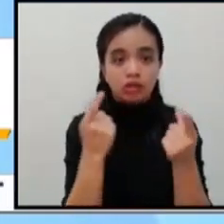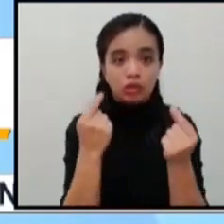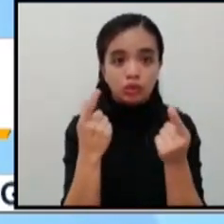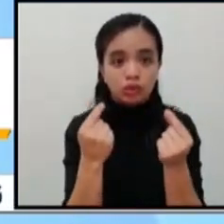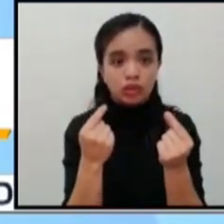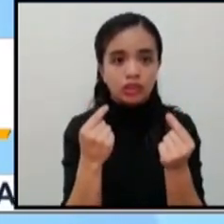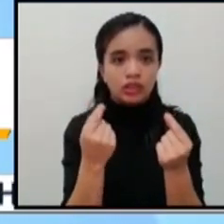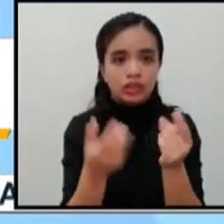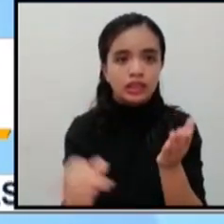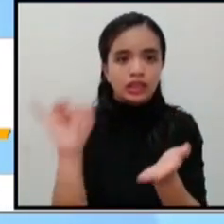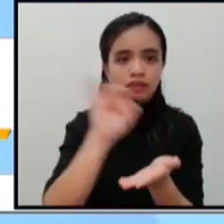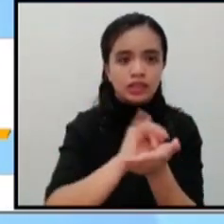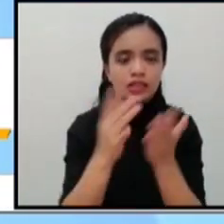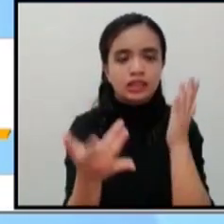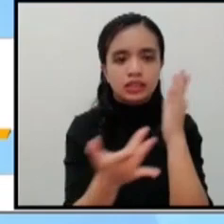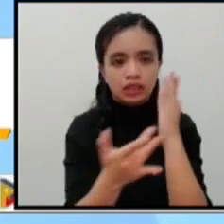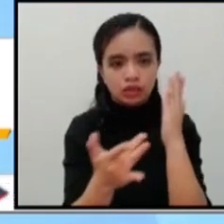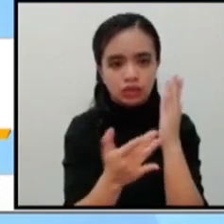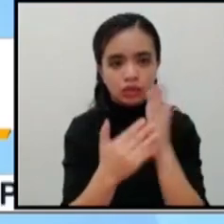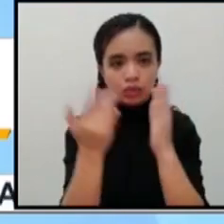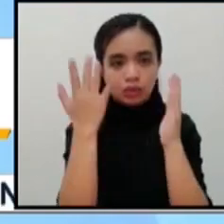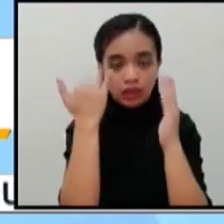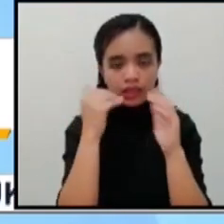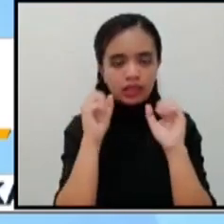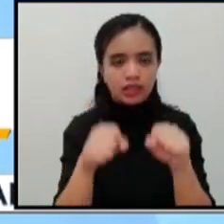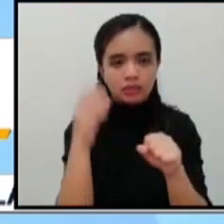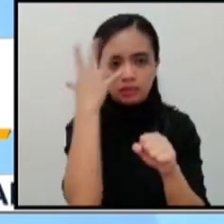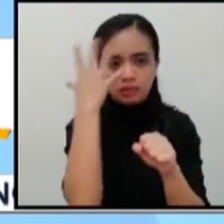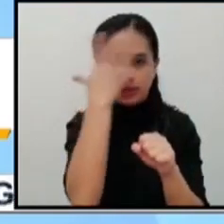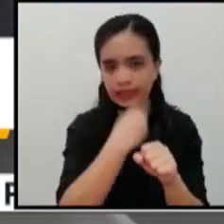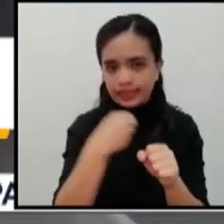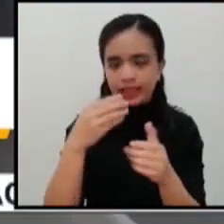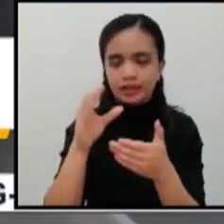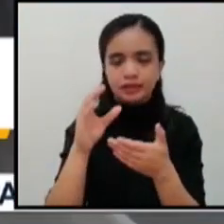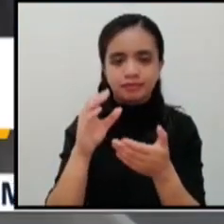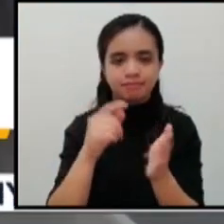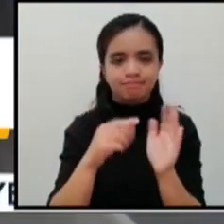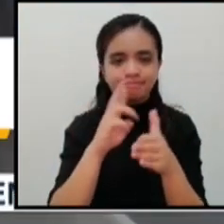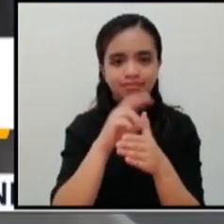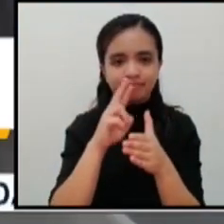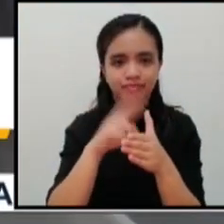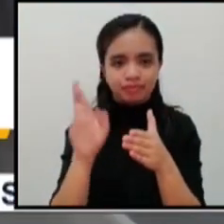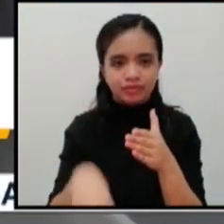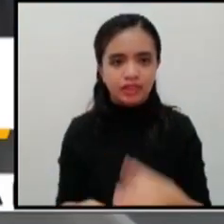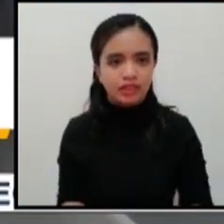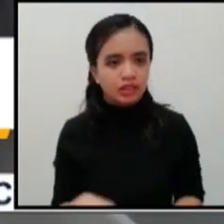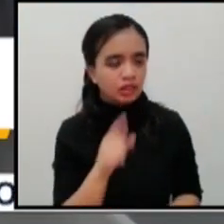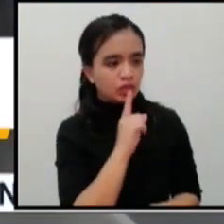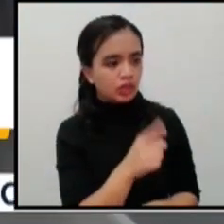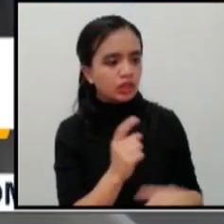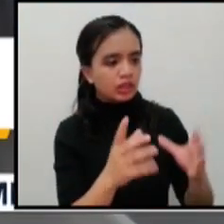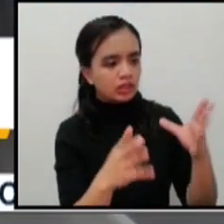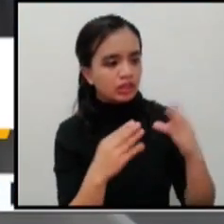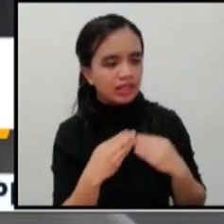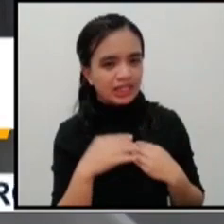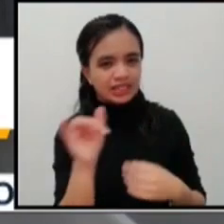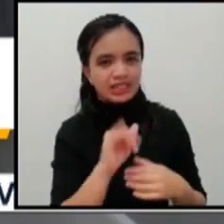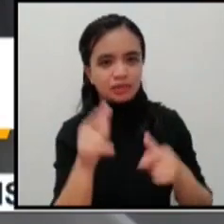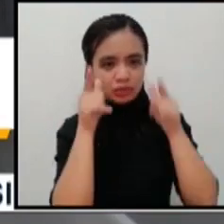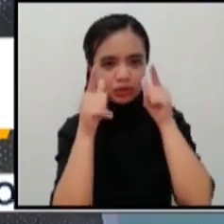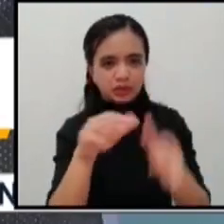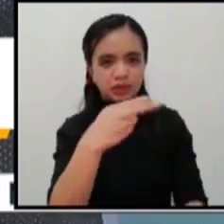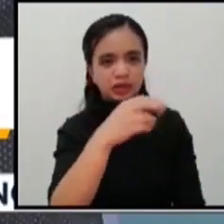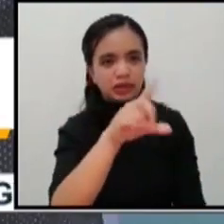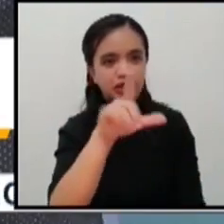mas maganda yung kinalabasan sa pelikula. In fairness, in terms of acceptability, talaga naman parang pang Hollywood talaga ang output. Ang galing